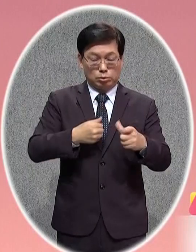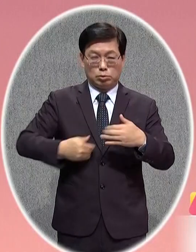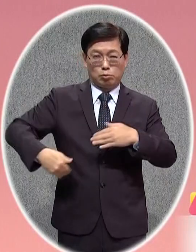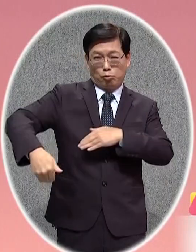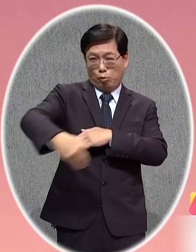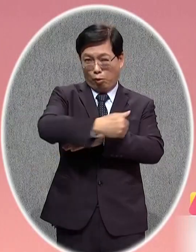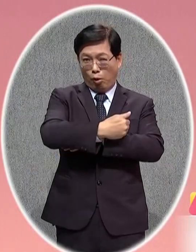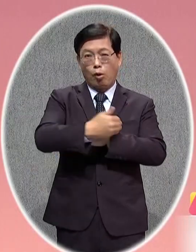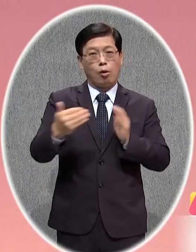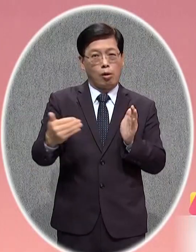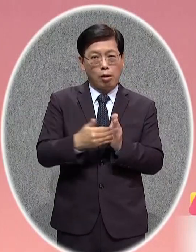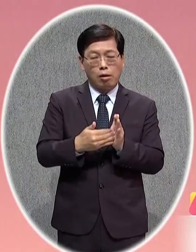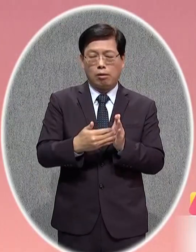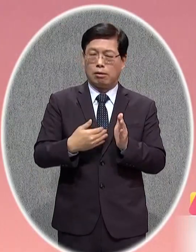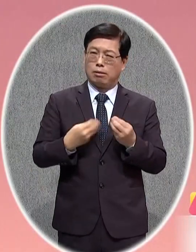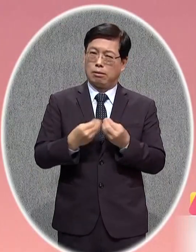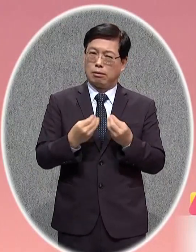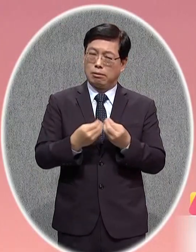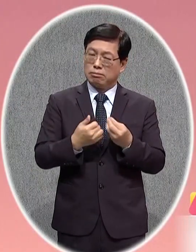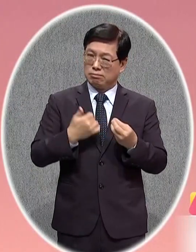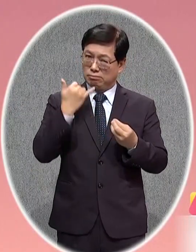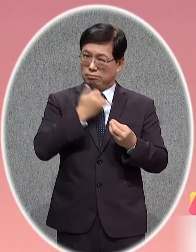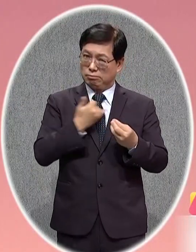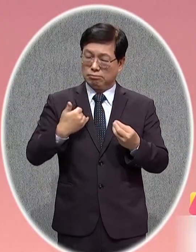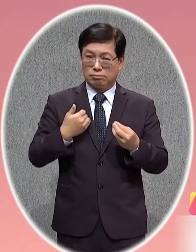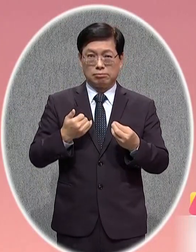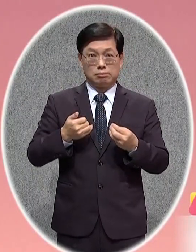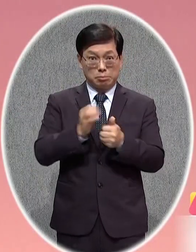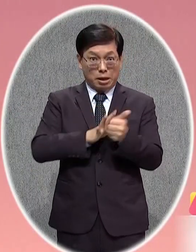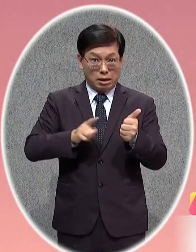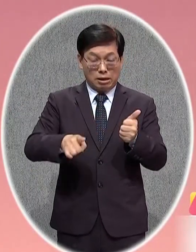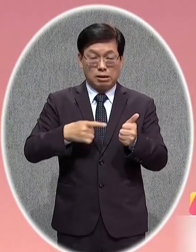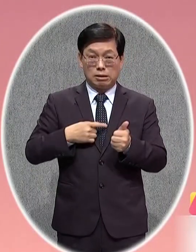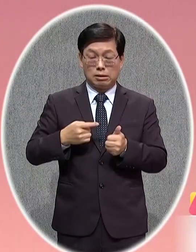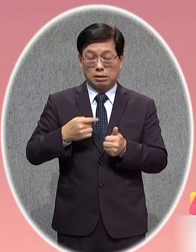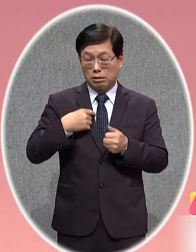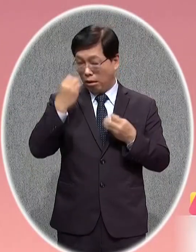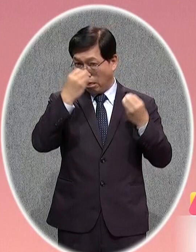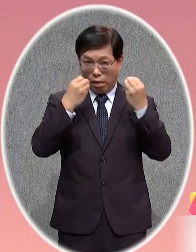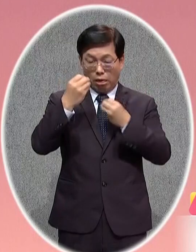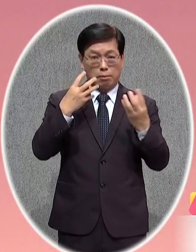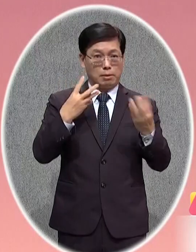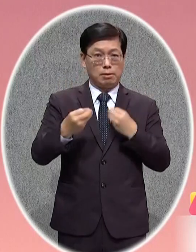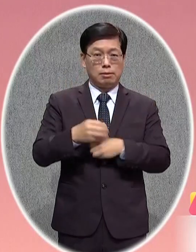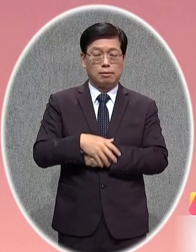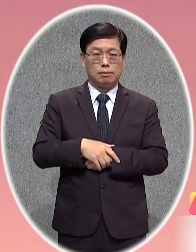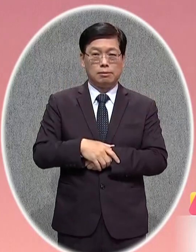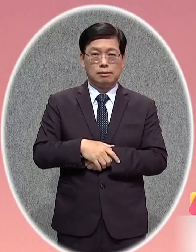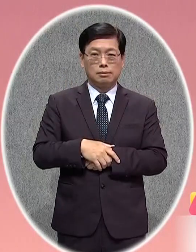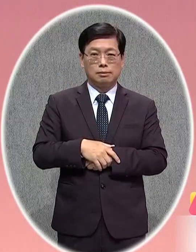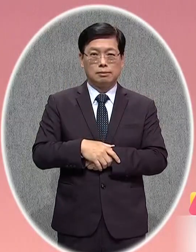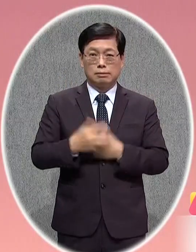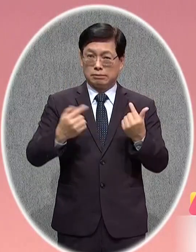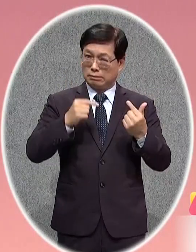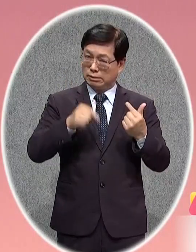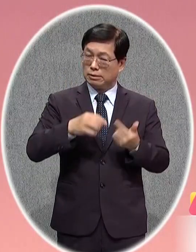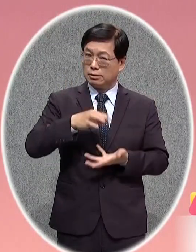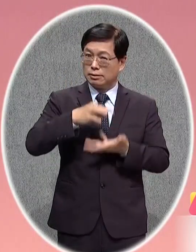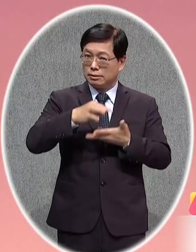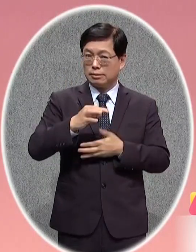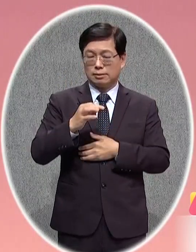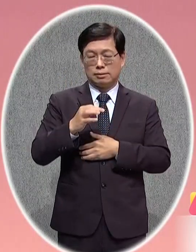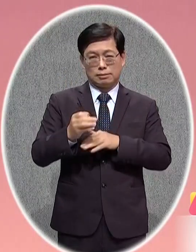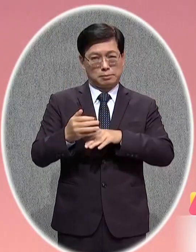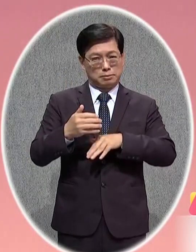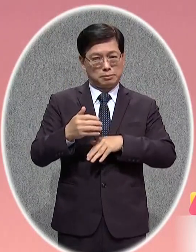起来的时候，事实上非常有可能造成那个空间迷航的情况。那这些担忧不